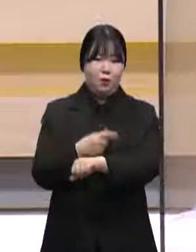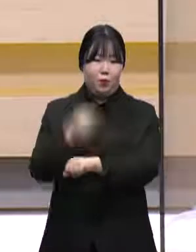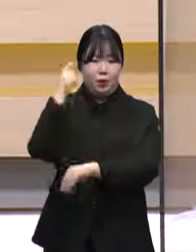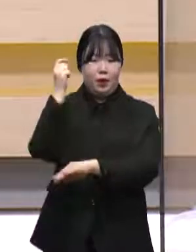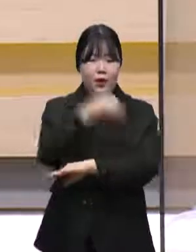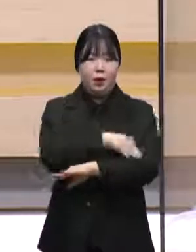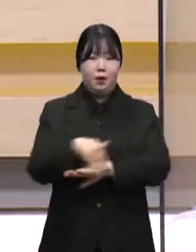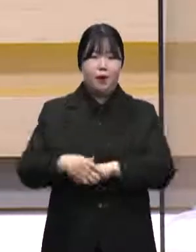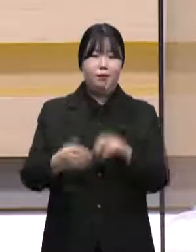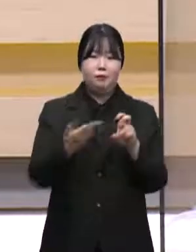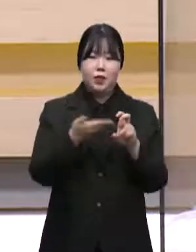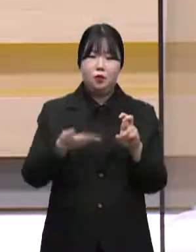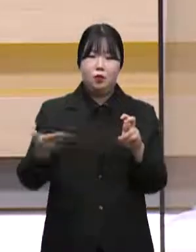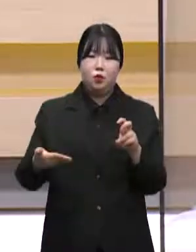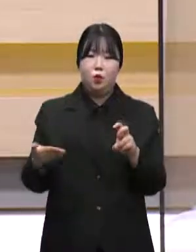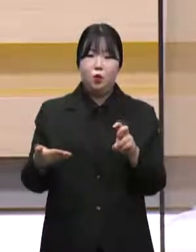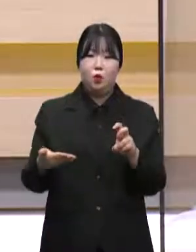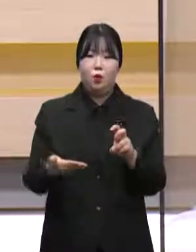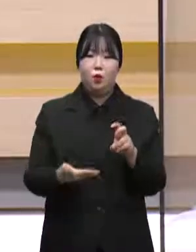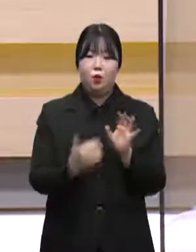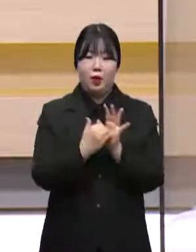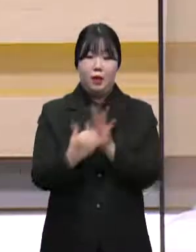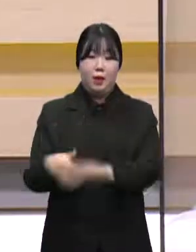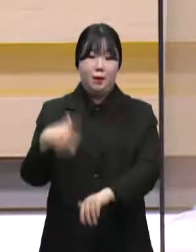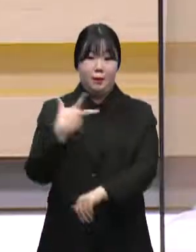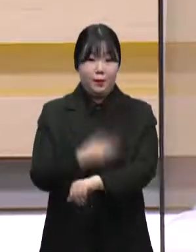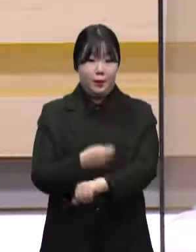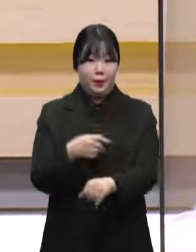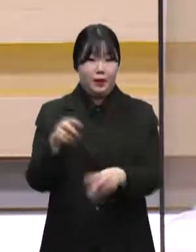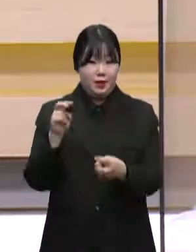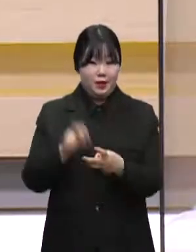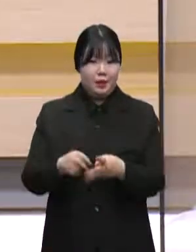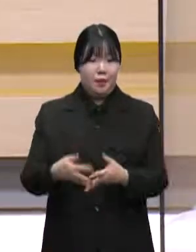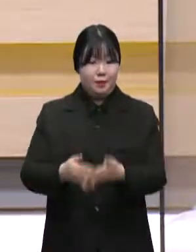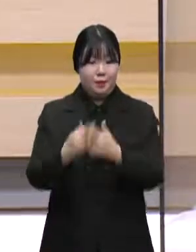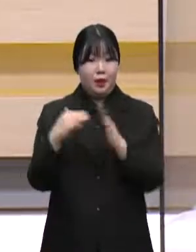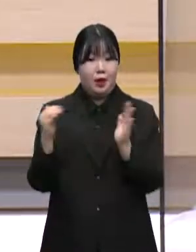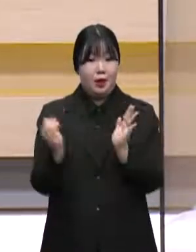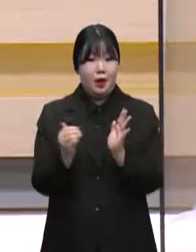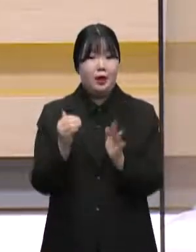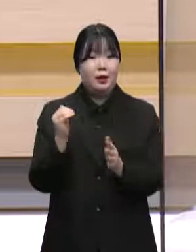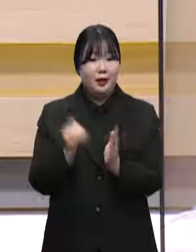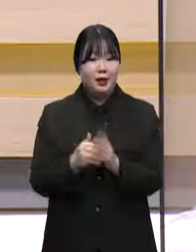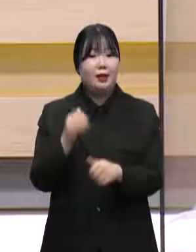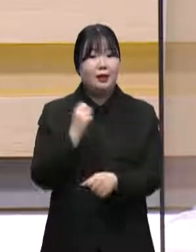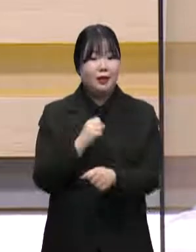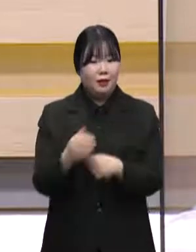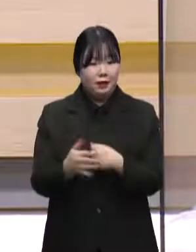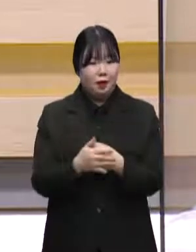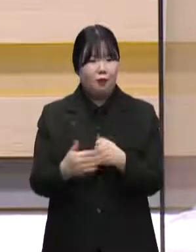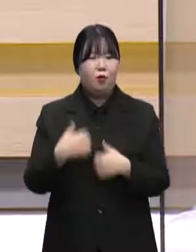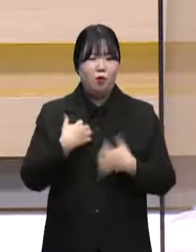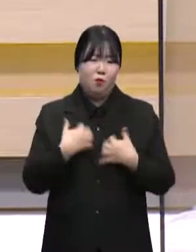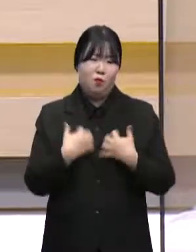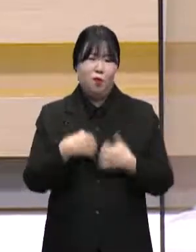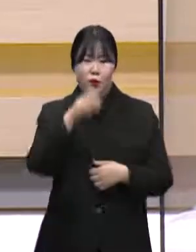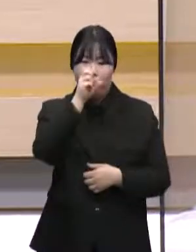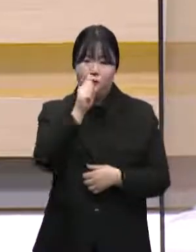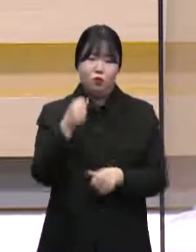알고도 코론 알고 예방접종 센터를 개설했다 고 하니 참 반가운 데요 앞으로 안전하고 원활하게 접종이 이루어지길